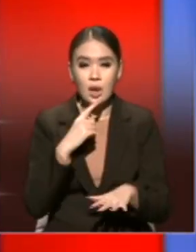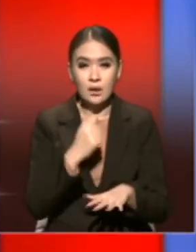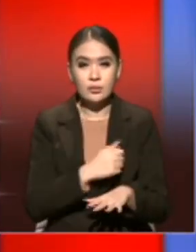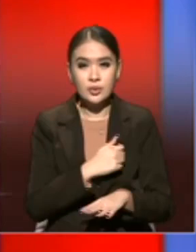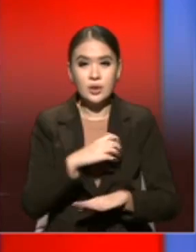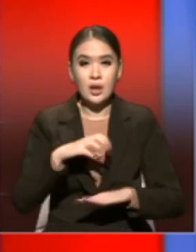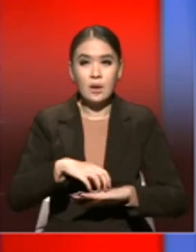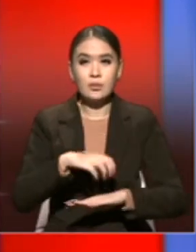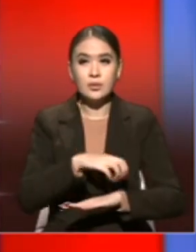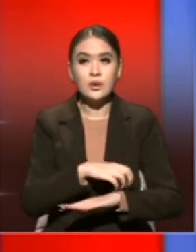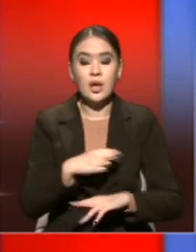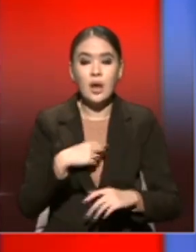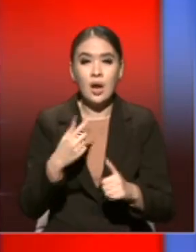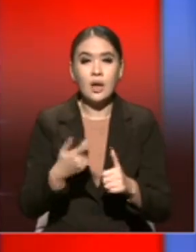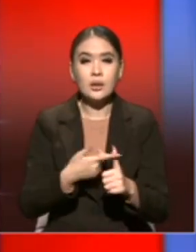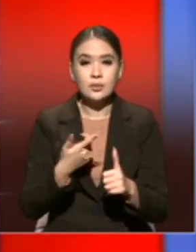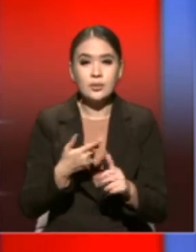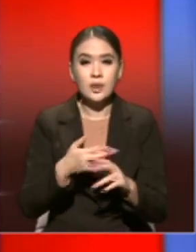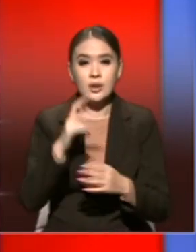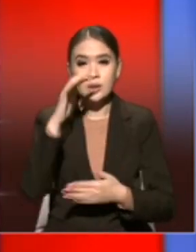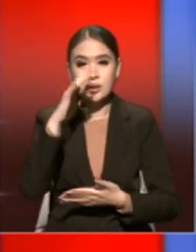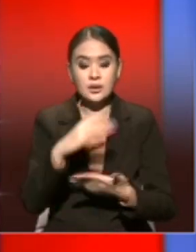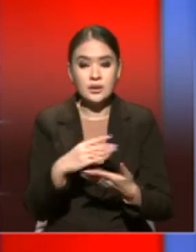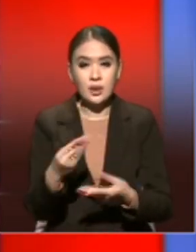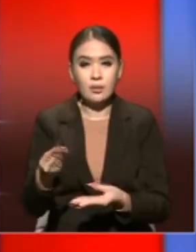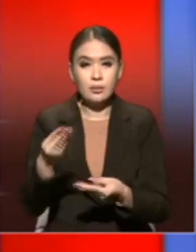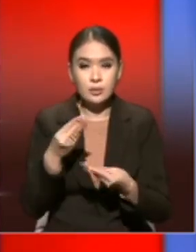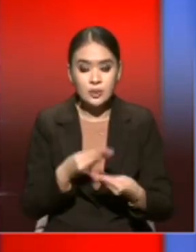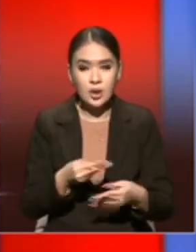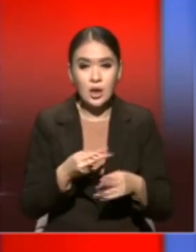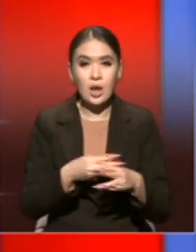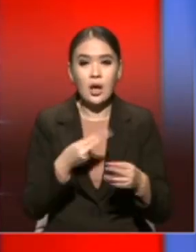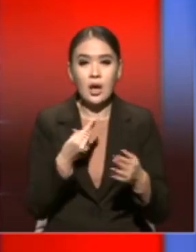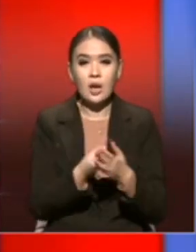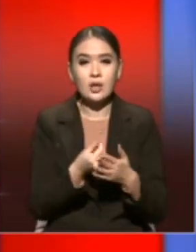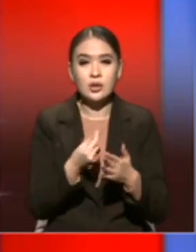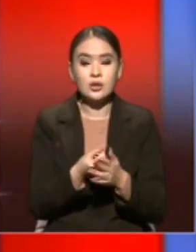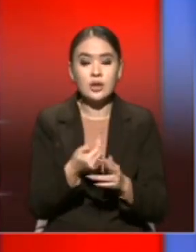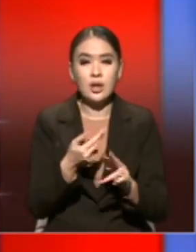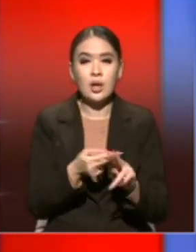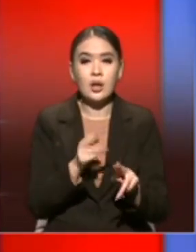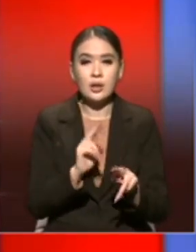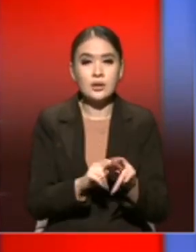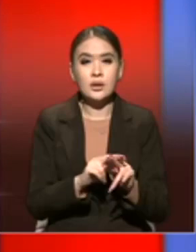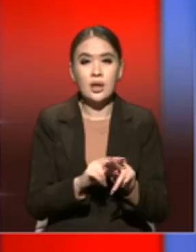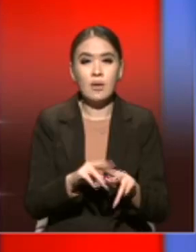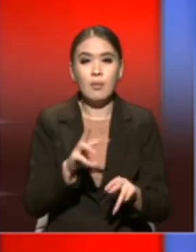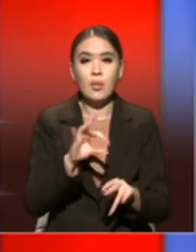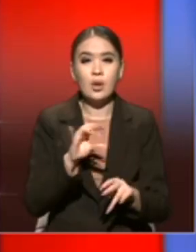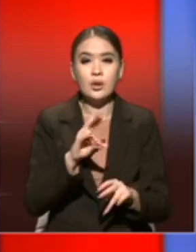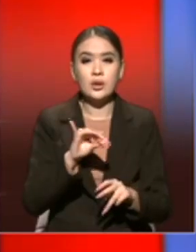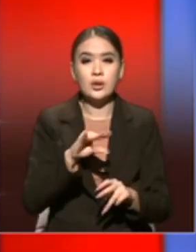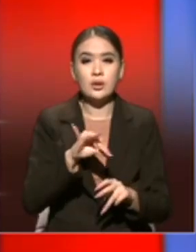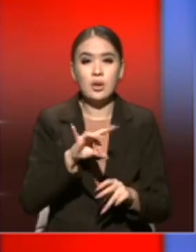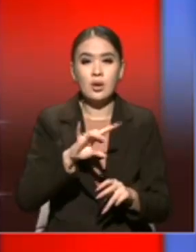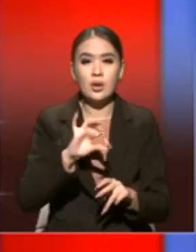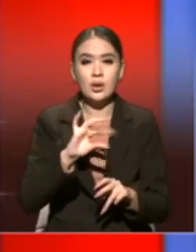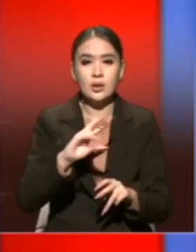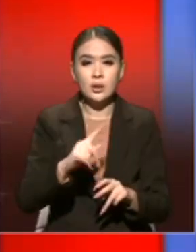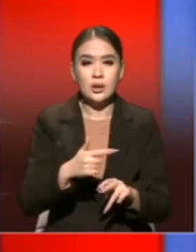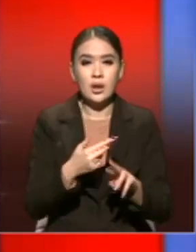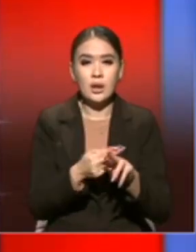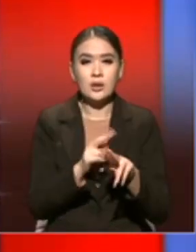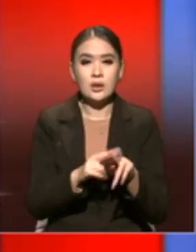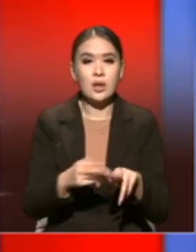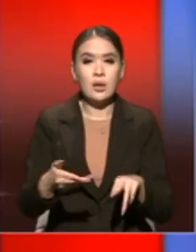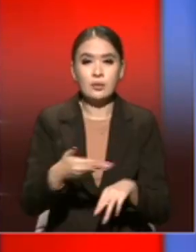комиссариаттан біздің атымызға тізімі келеді. Жаңа қаржы нарықтандыру несінің жаңа мониторинг дейді, финансы контроль. Соған